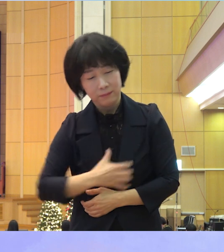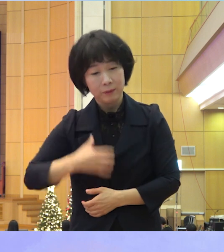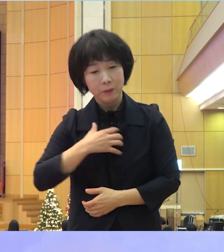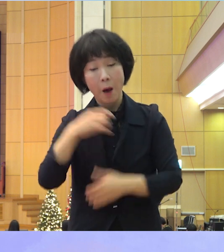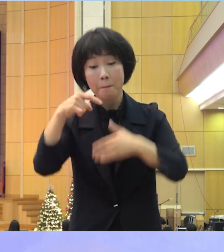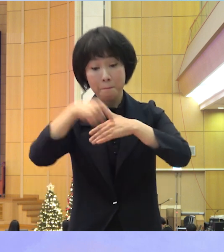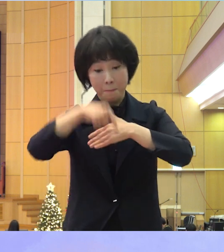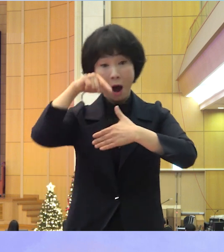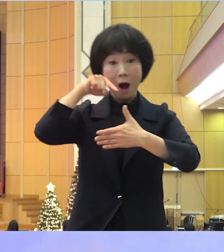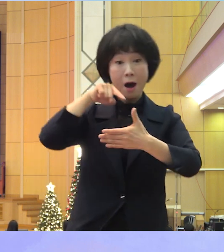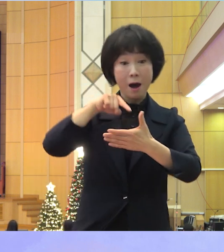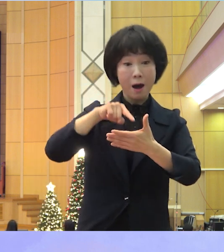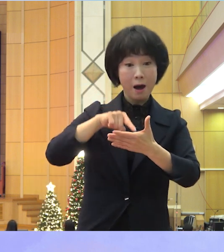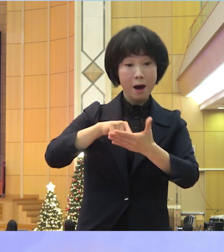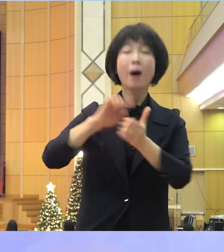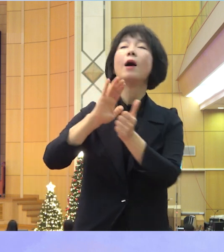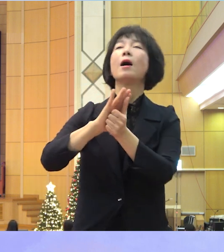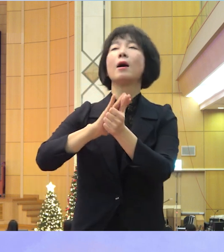슬프던